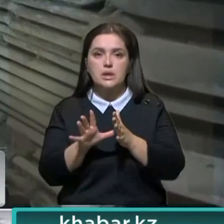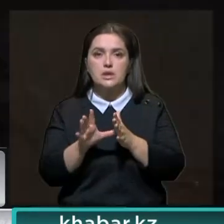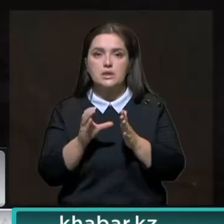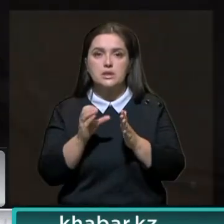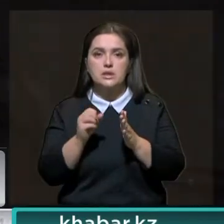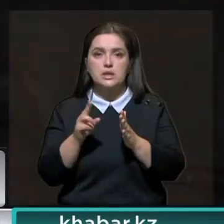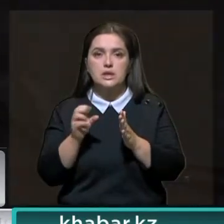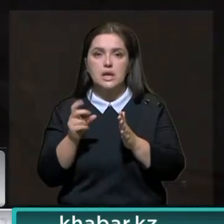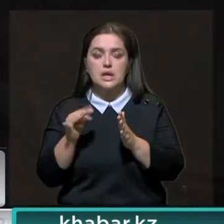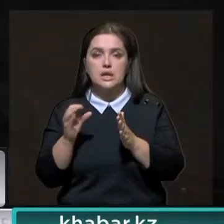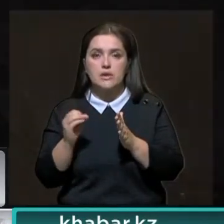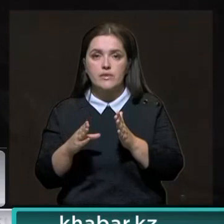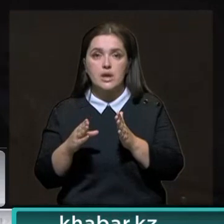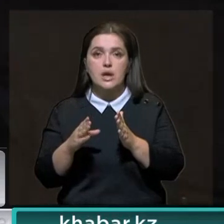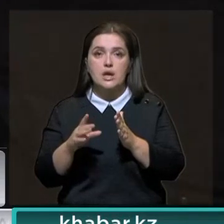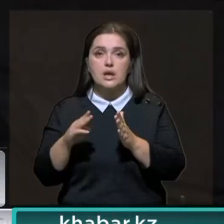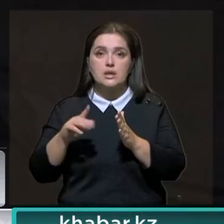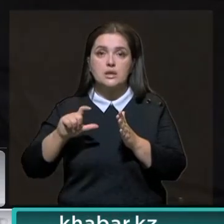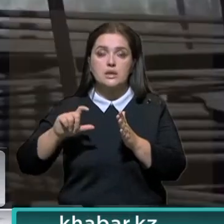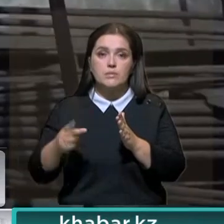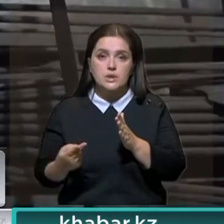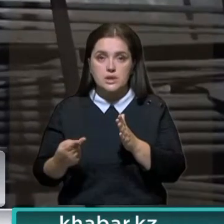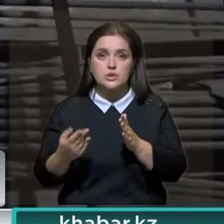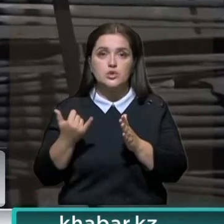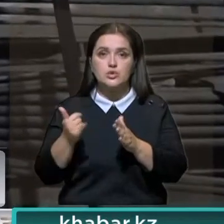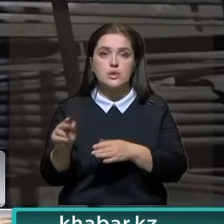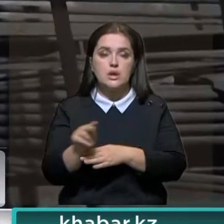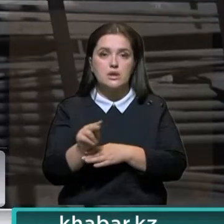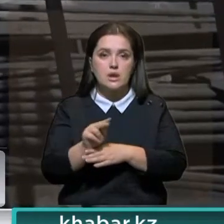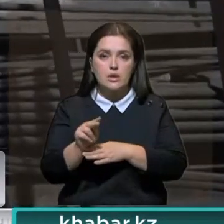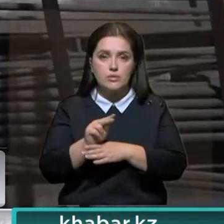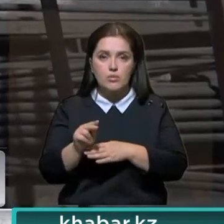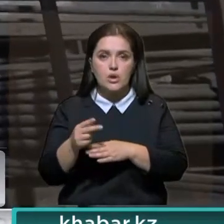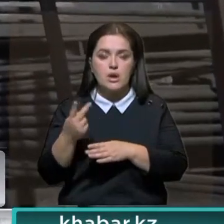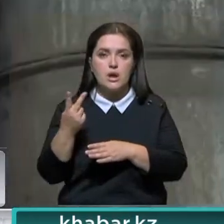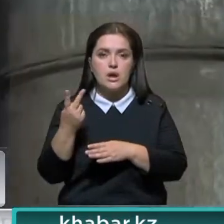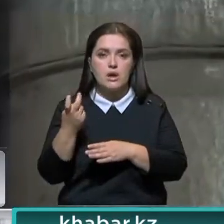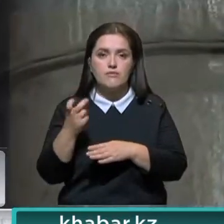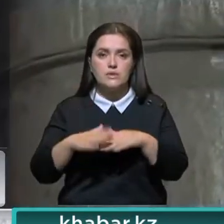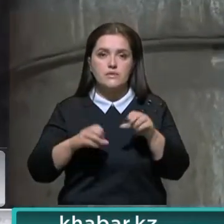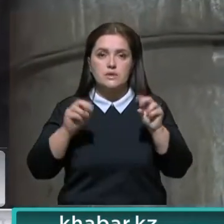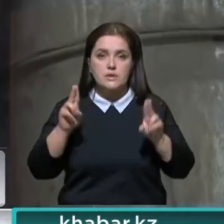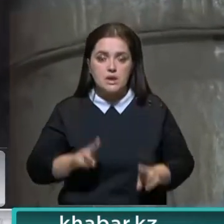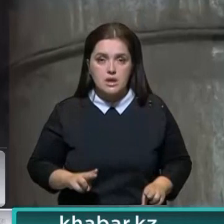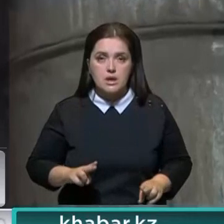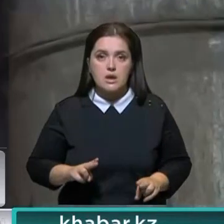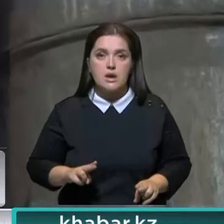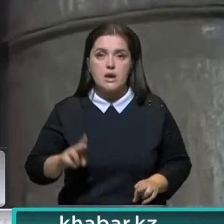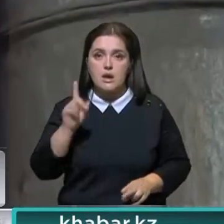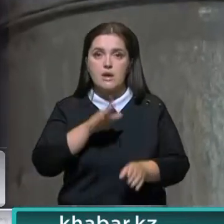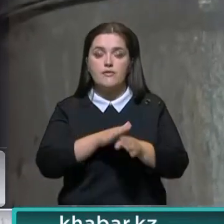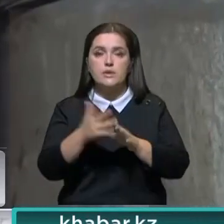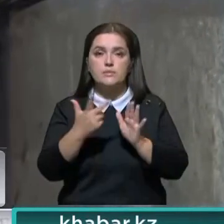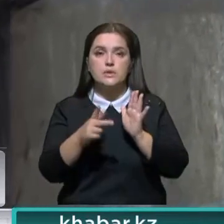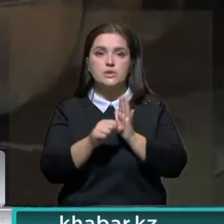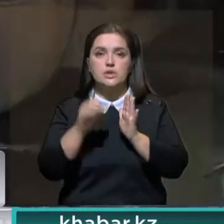энергетики Алмасадамом Саткалиевым. На самой ТЭЦ сейчас же активно идет ремонт, привлечено больше 200 специалистов,